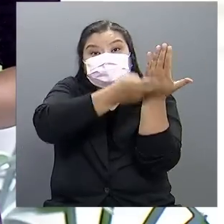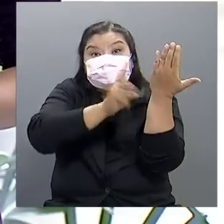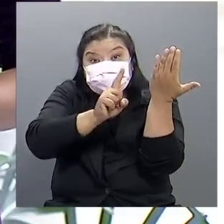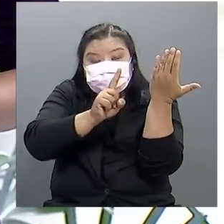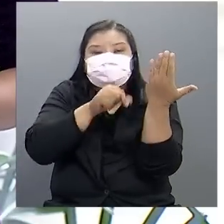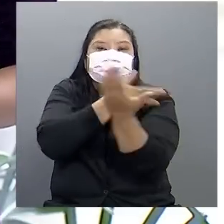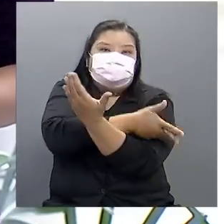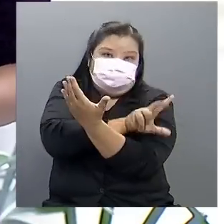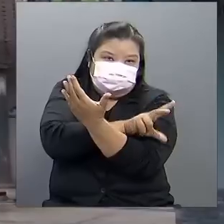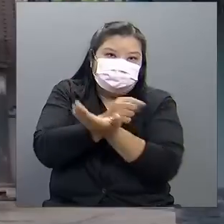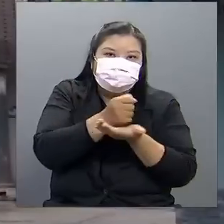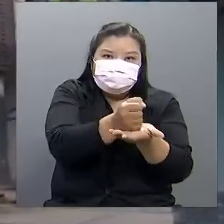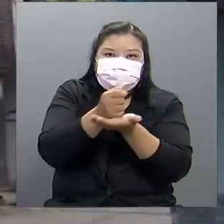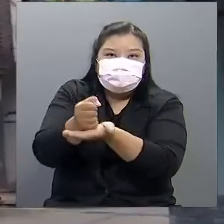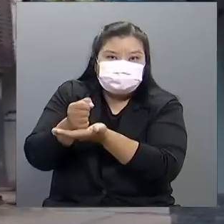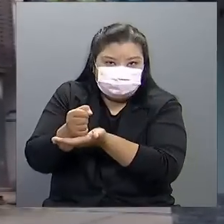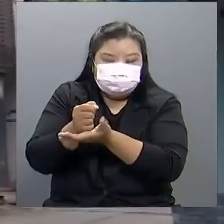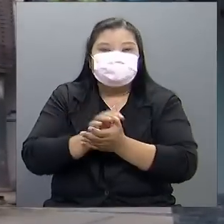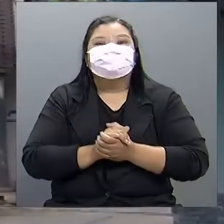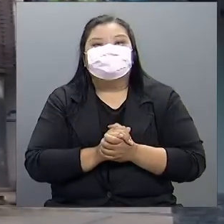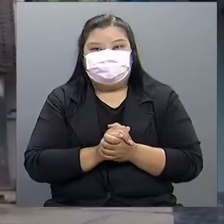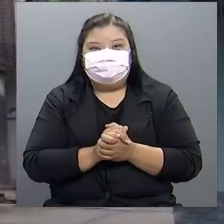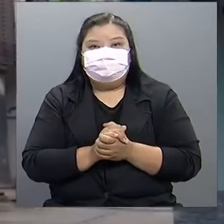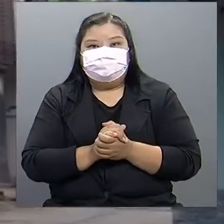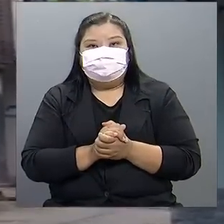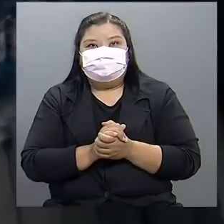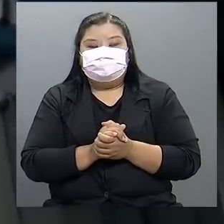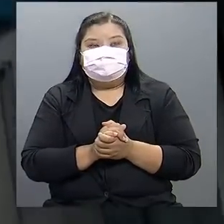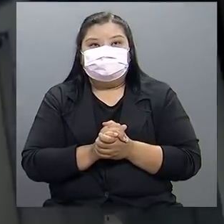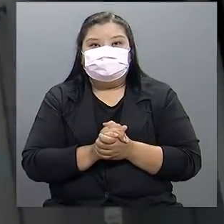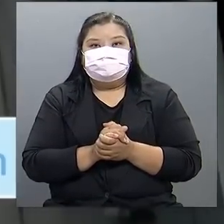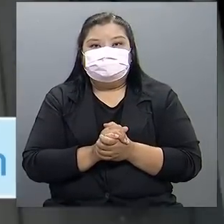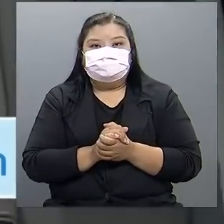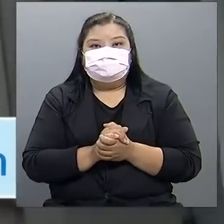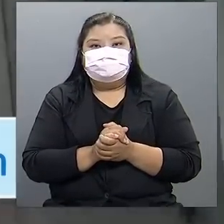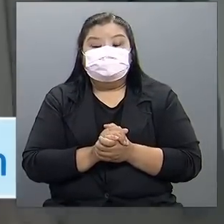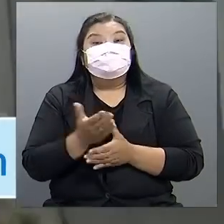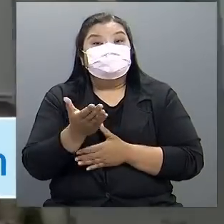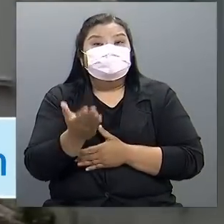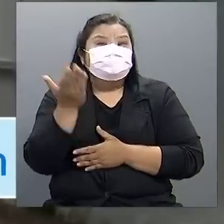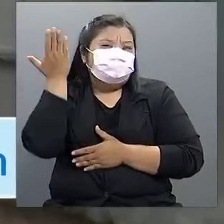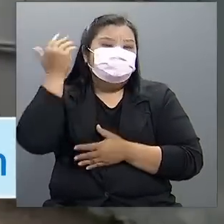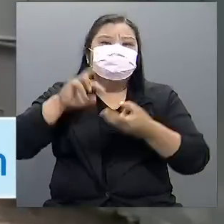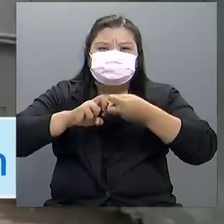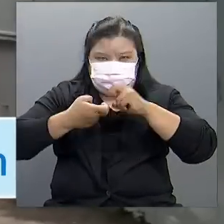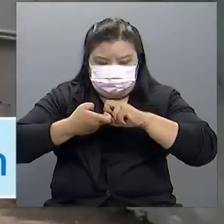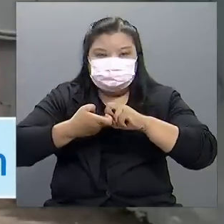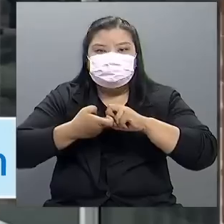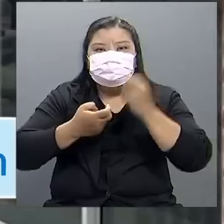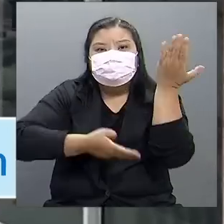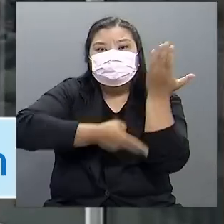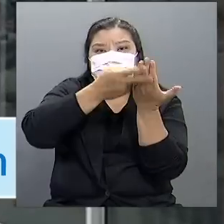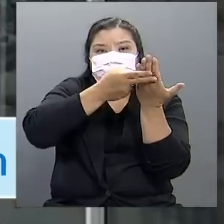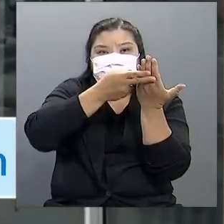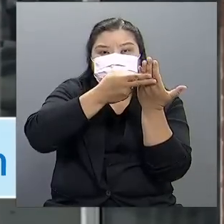ะสืบเองจปัหารุงแรมขนัดเล็กหรอวาโฮเทลจำนนมาก